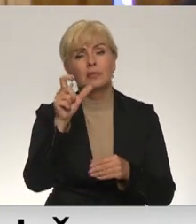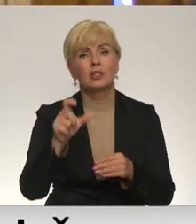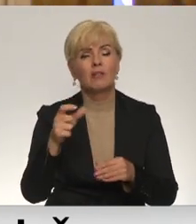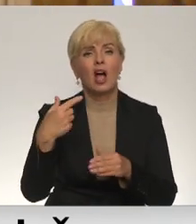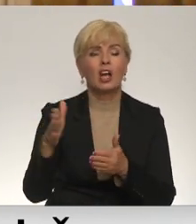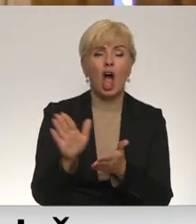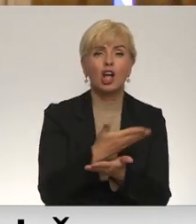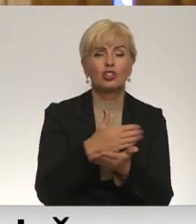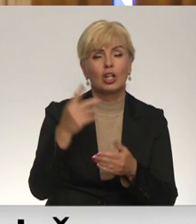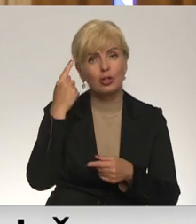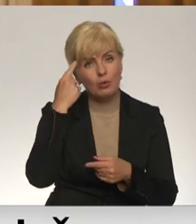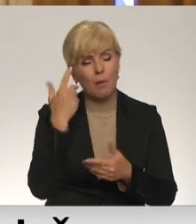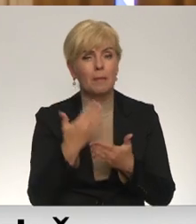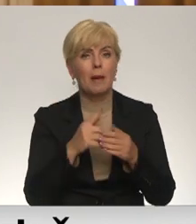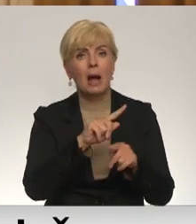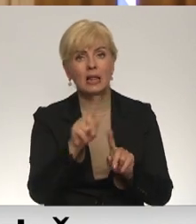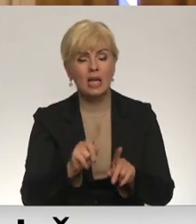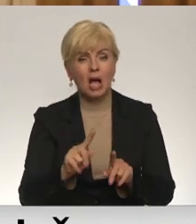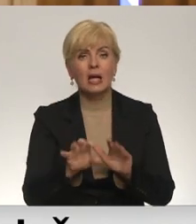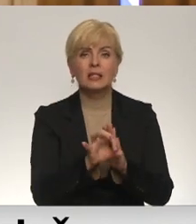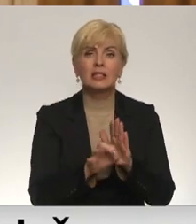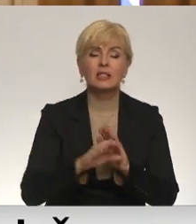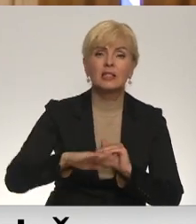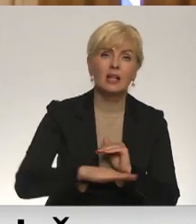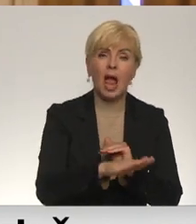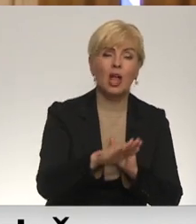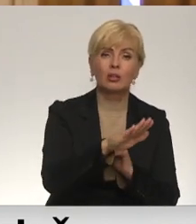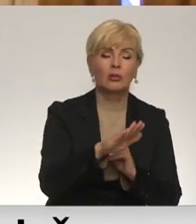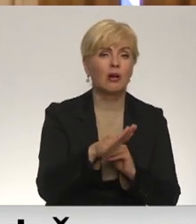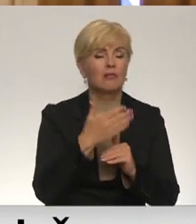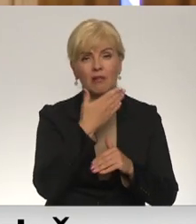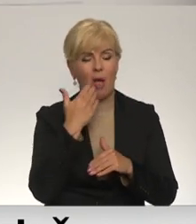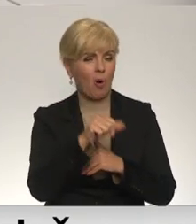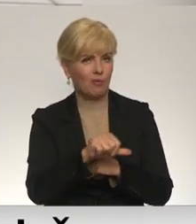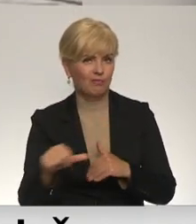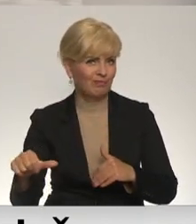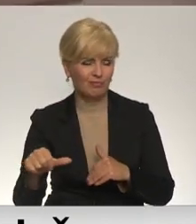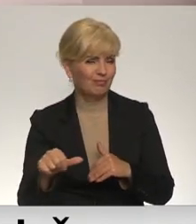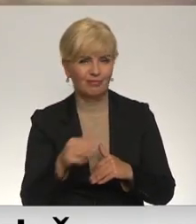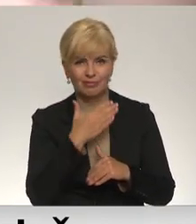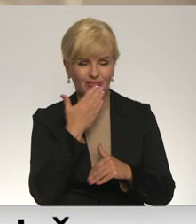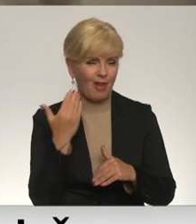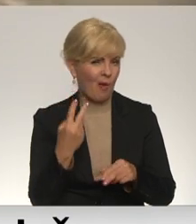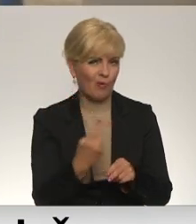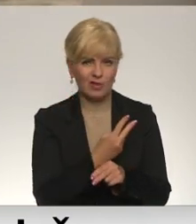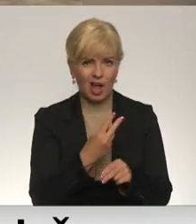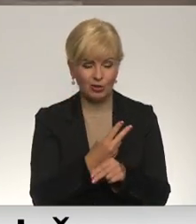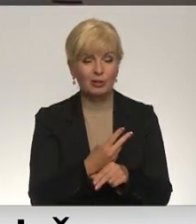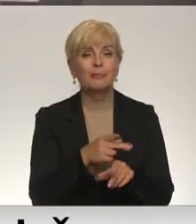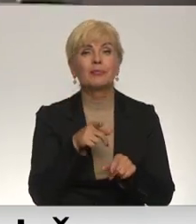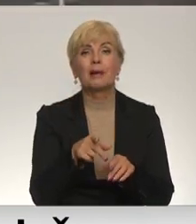domas atšķirās uz lietām kaut kādām, bet skeitojot, tās barjeras vispār īsti nav cilvēkiem savā starpā. Iespējams, kaut kā šķelamies